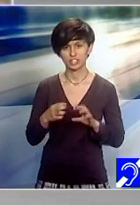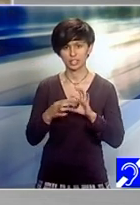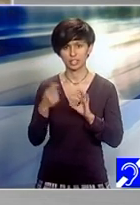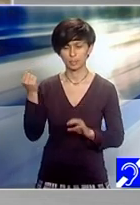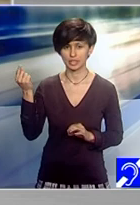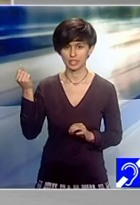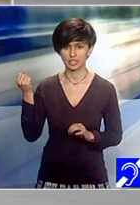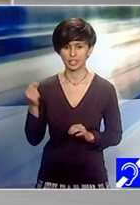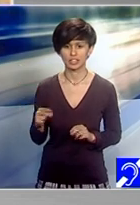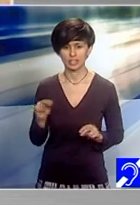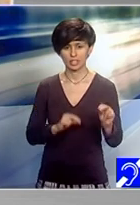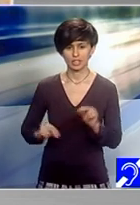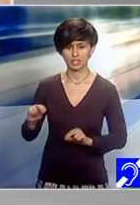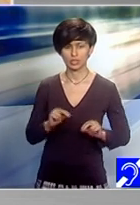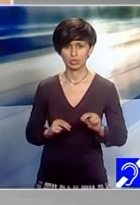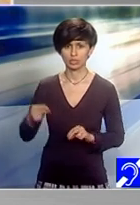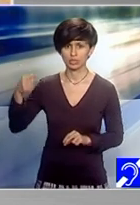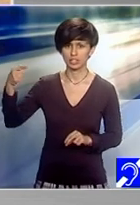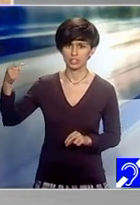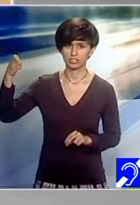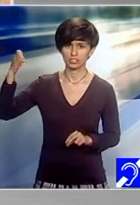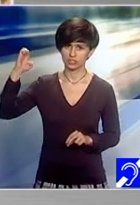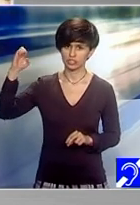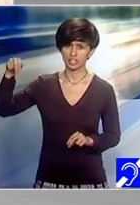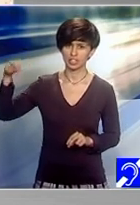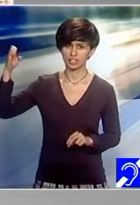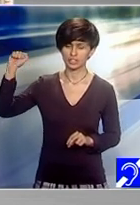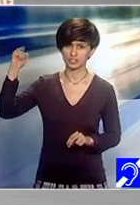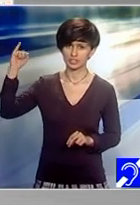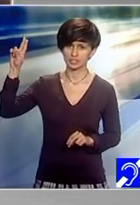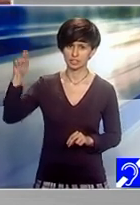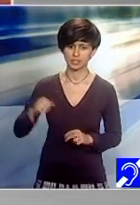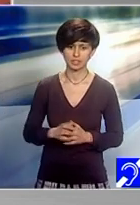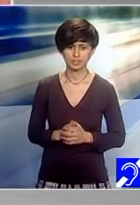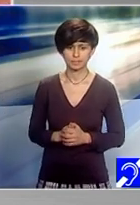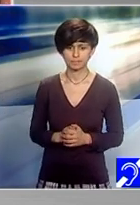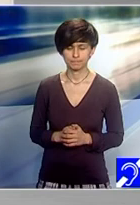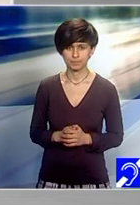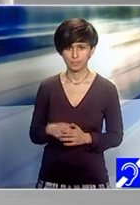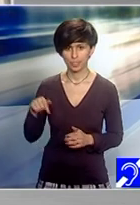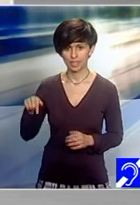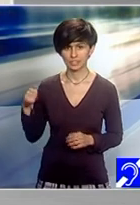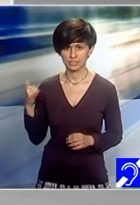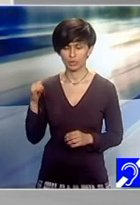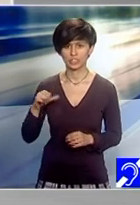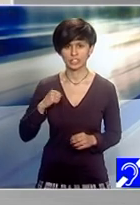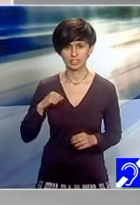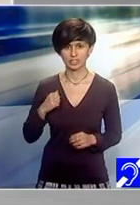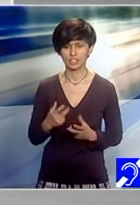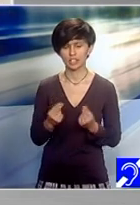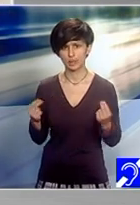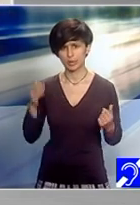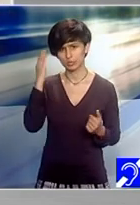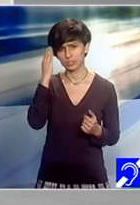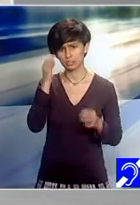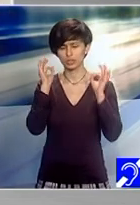la clubul Lions Genesis. Ei bine, pe scena Miraje au urcat astăzi tineri care vin de la mai multe școli